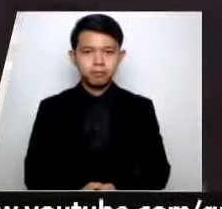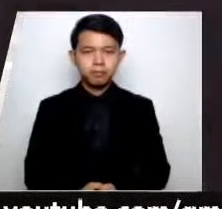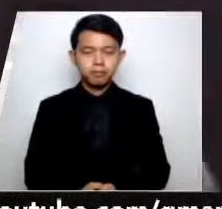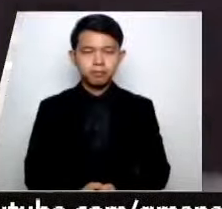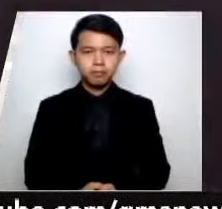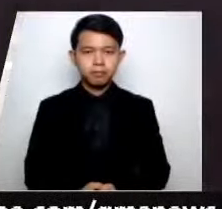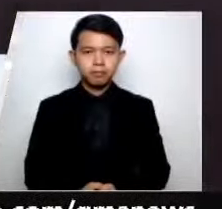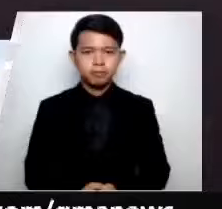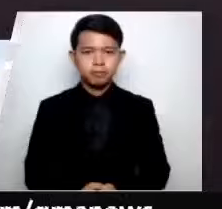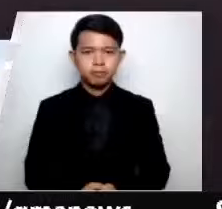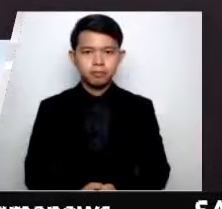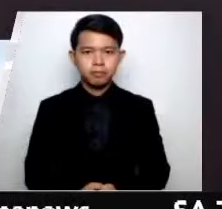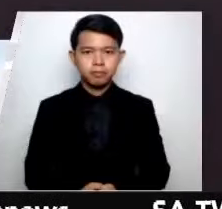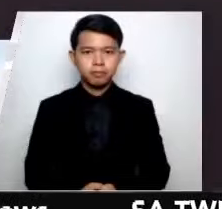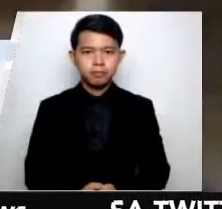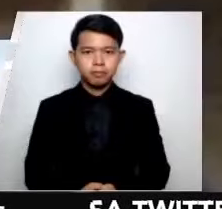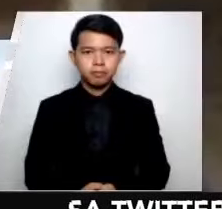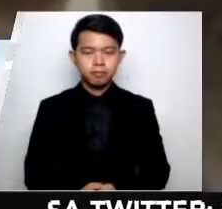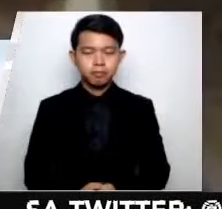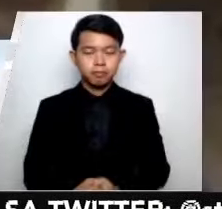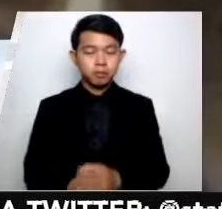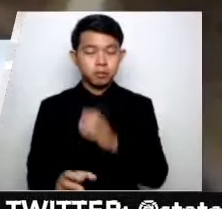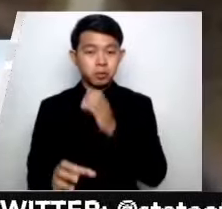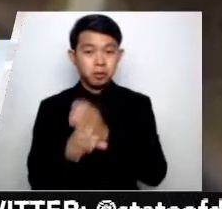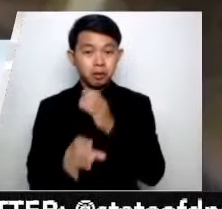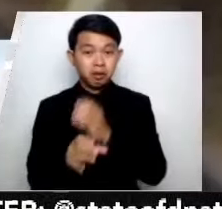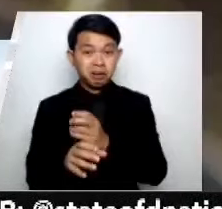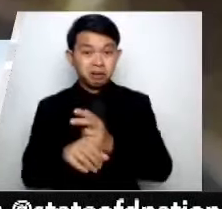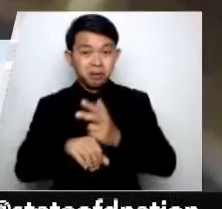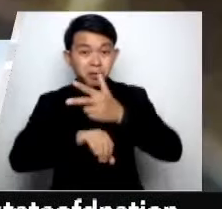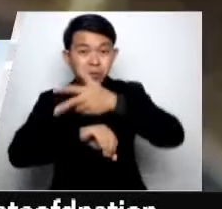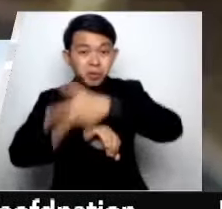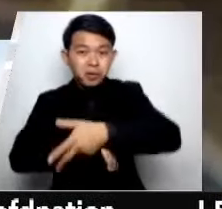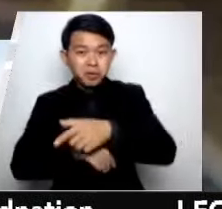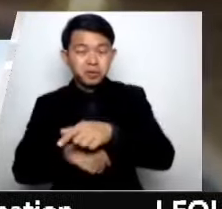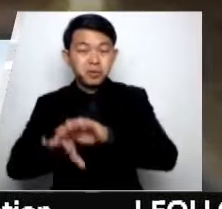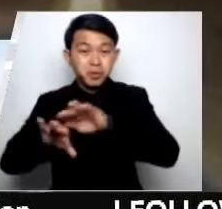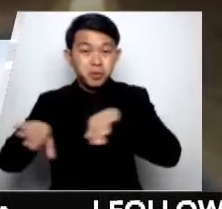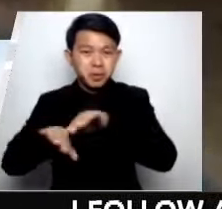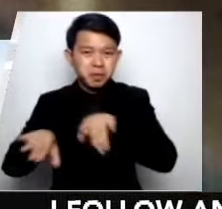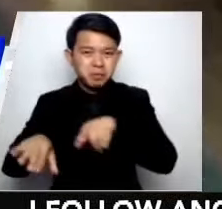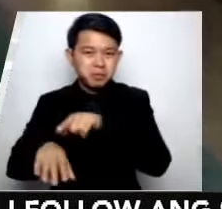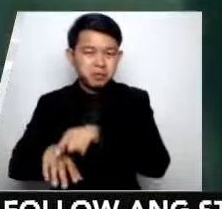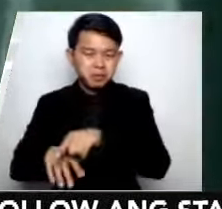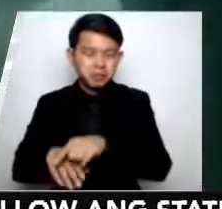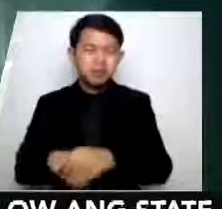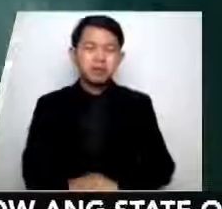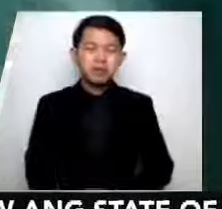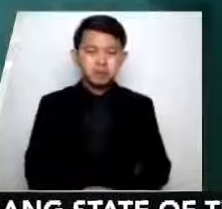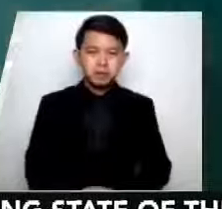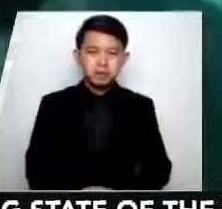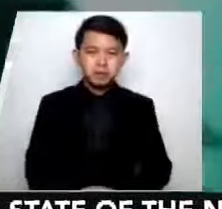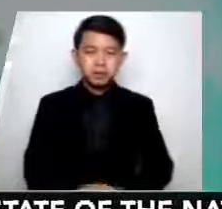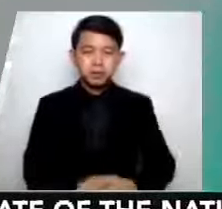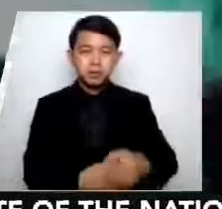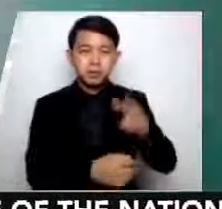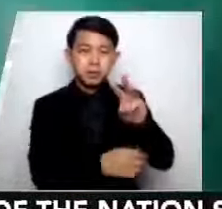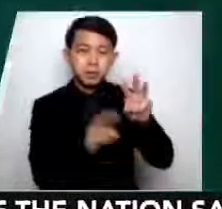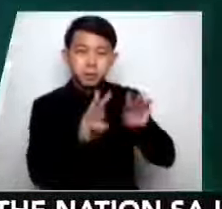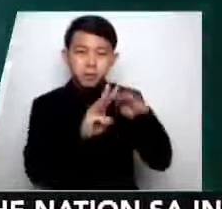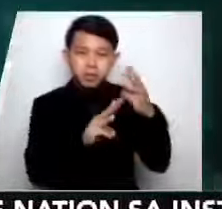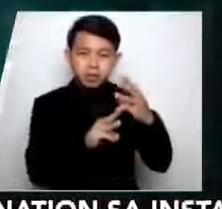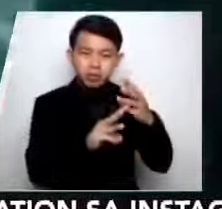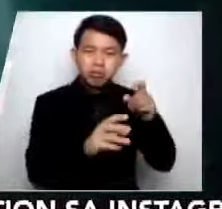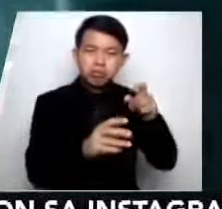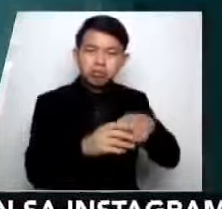Nahulog sa swimming pool ang kotseng yan sa Arizona sa Amerika. Binasag ng mga pulis ang sunroof para mailabas ang driver. Paliwanag